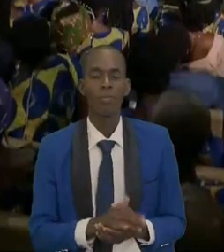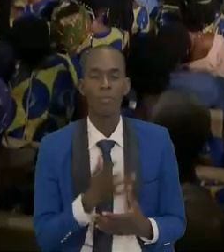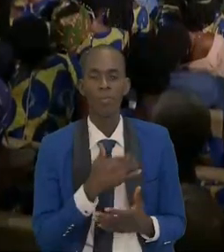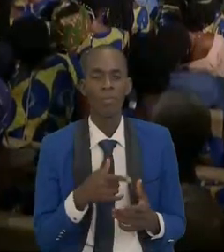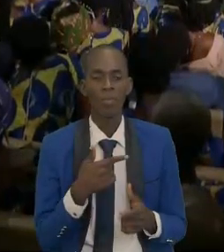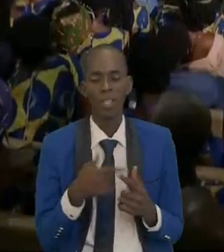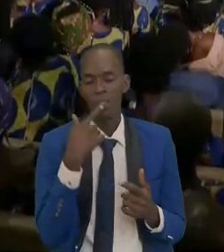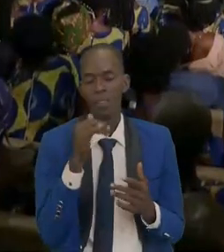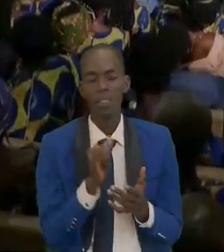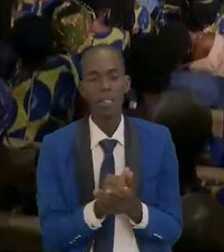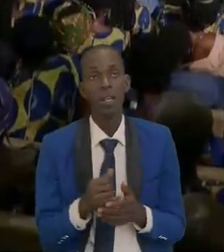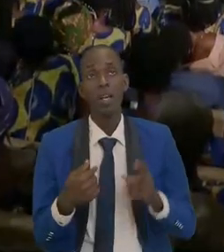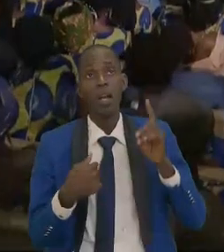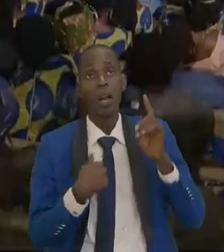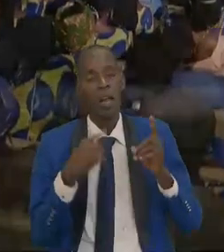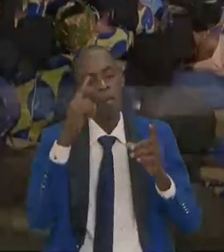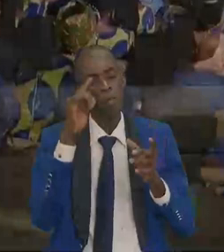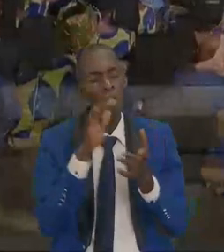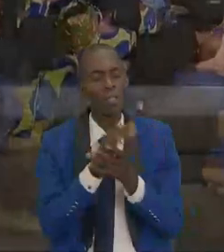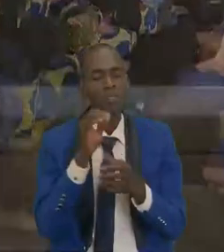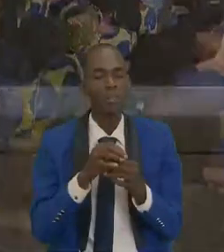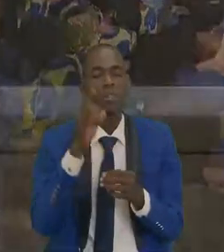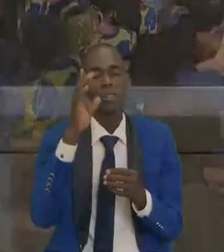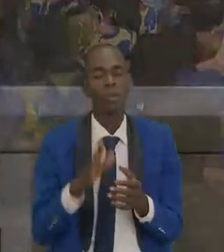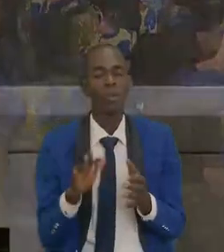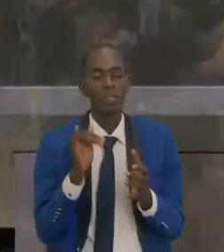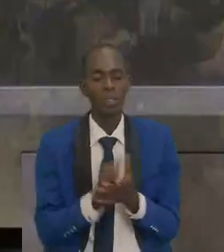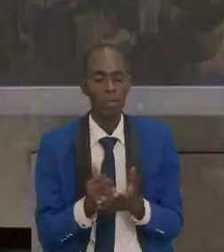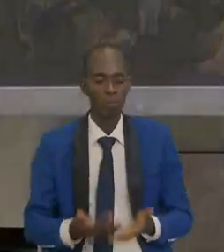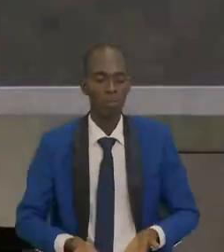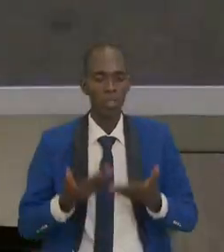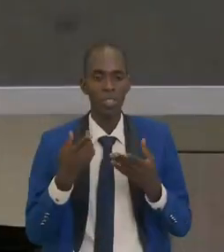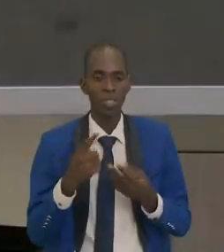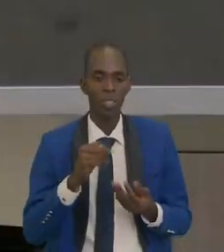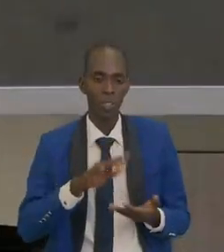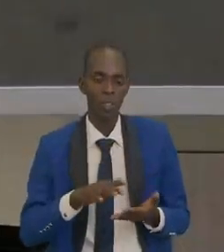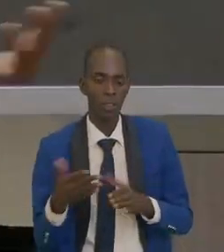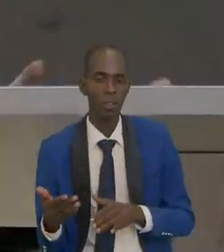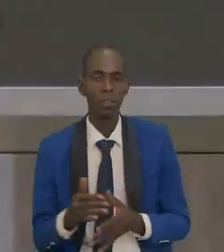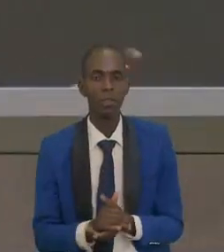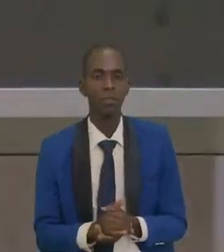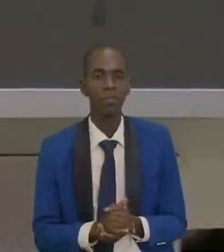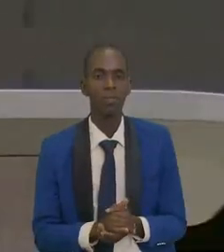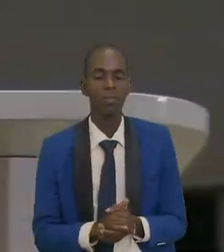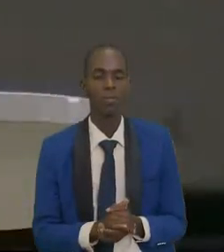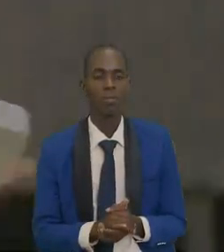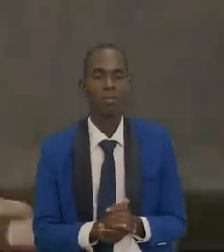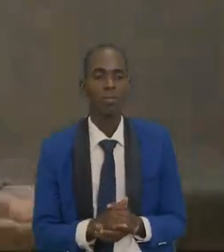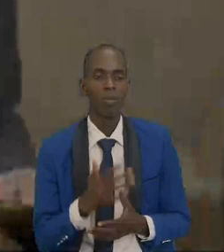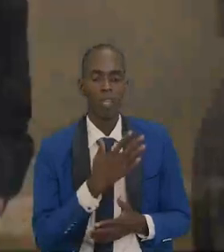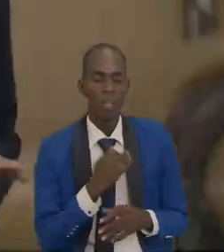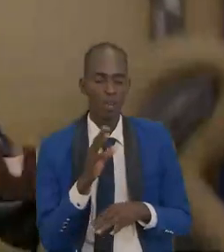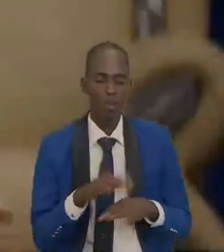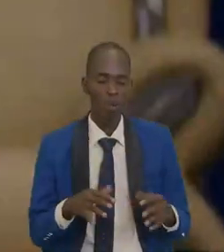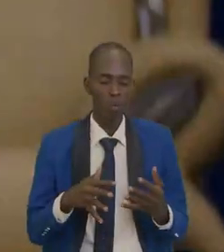Et vous dites, je crois au Dieu qui ramène les morts, qui donne la vie aux morts, et